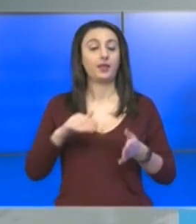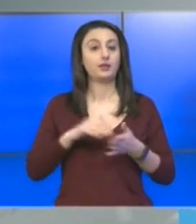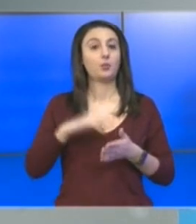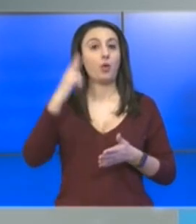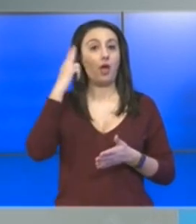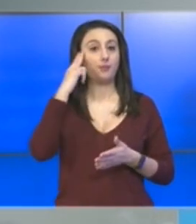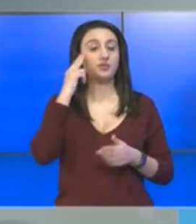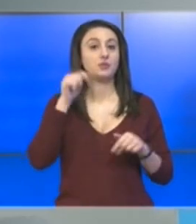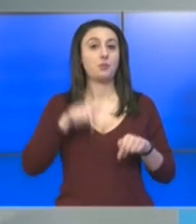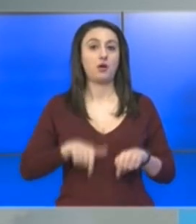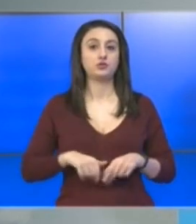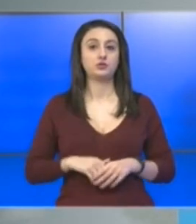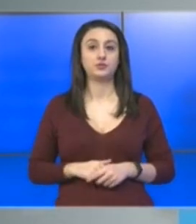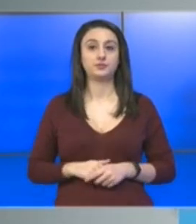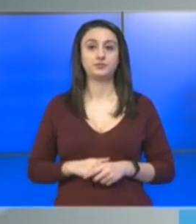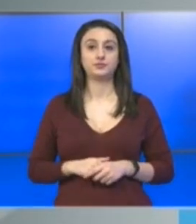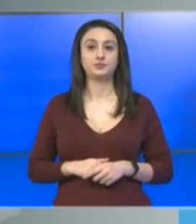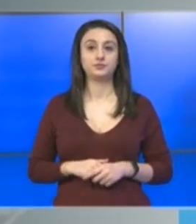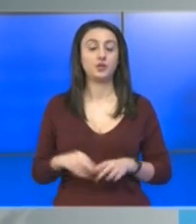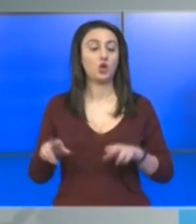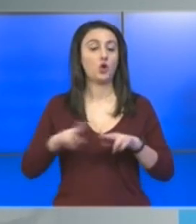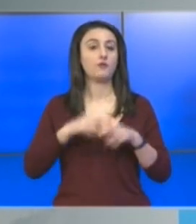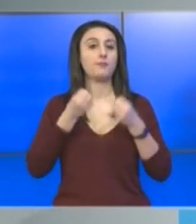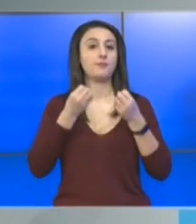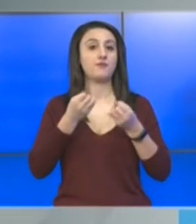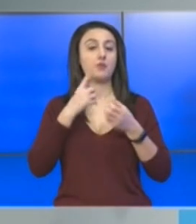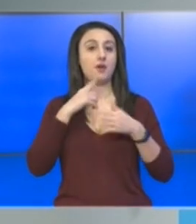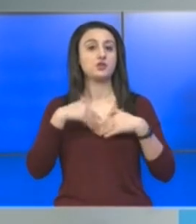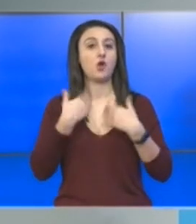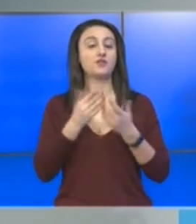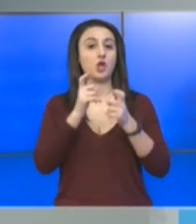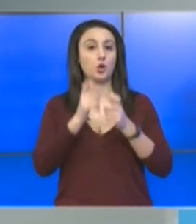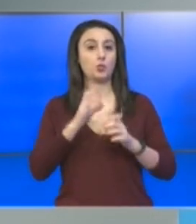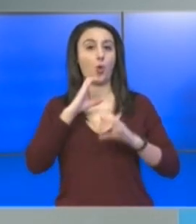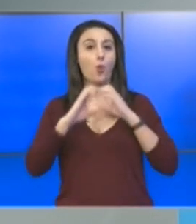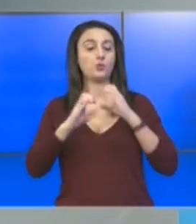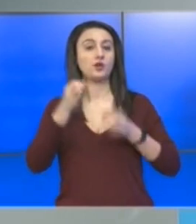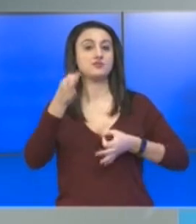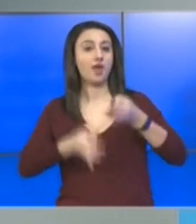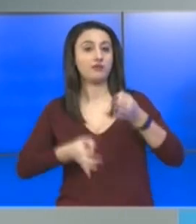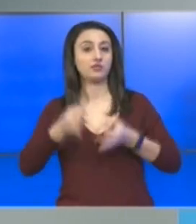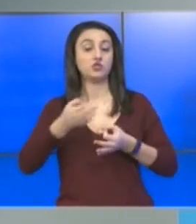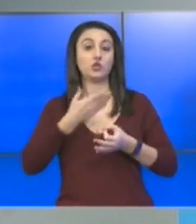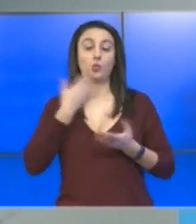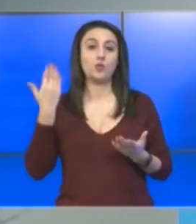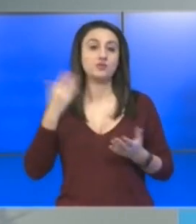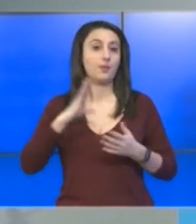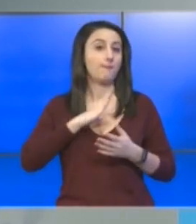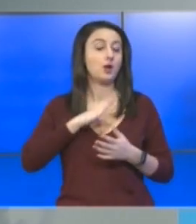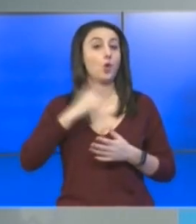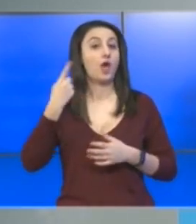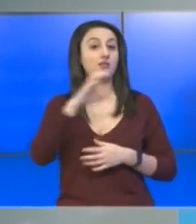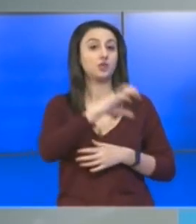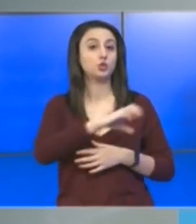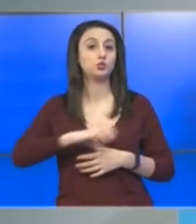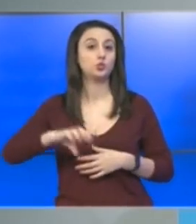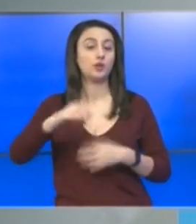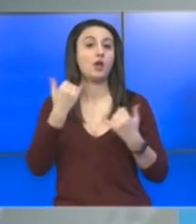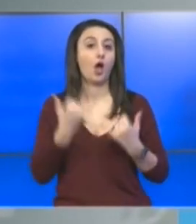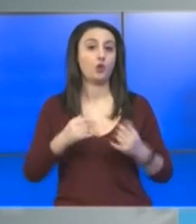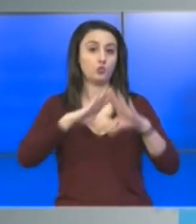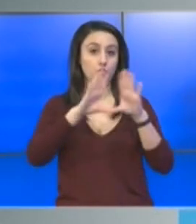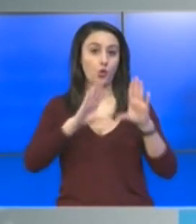amintim aici că, în conformitate cu datele informate de către grupul de comunicare strategică, nu există risc în alte județe în aceste momente în